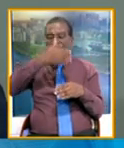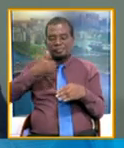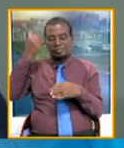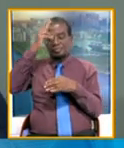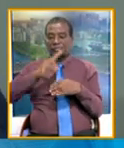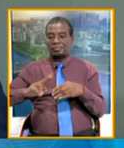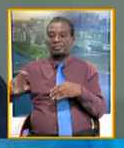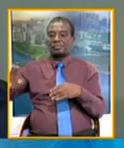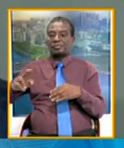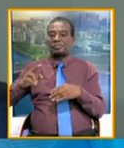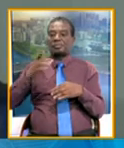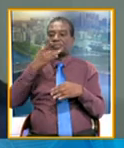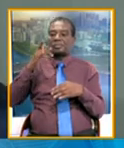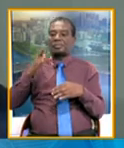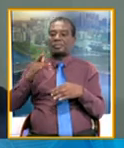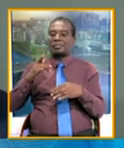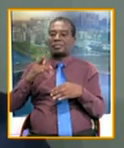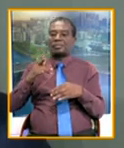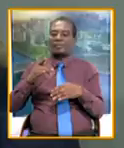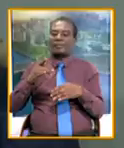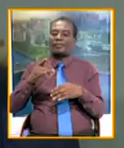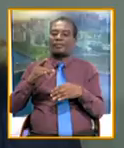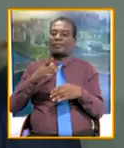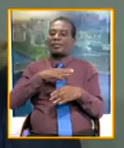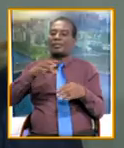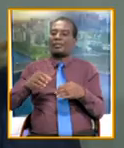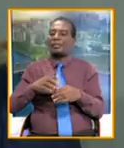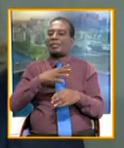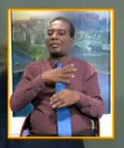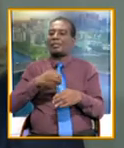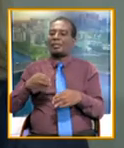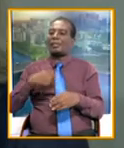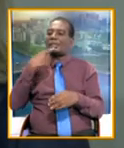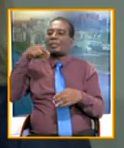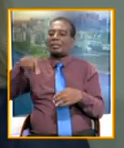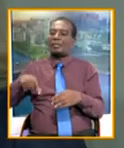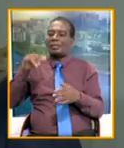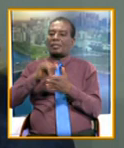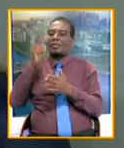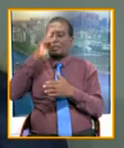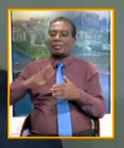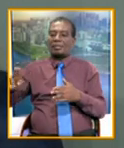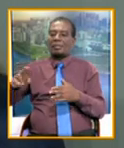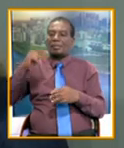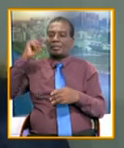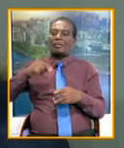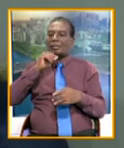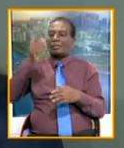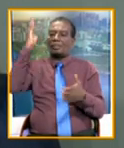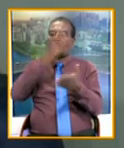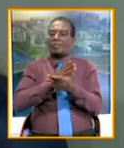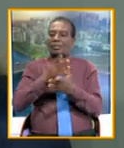aussi, grâce au maître Toumani Diabaté. Et puis dire que cet hommage à Amadou Ampateba, il ne doit pas